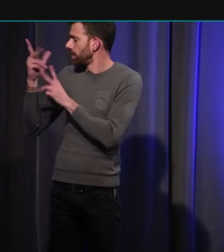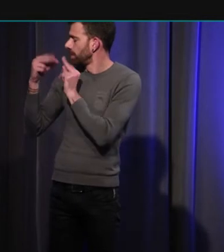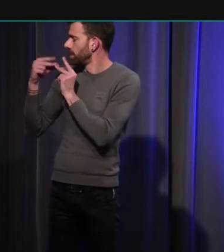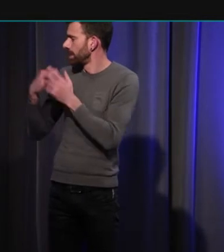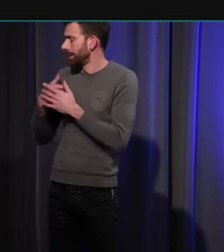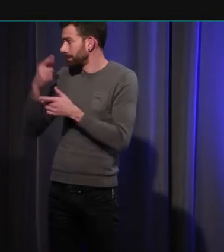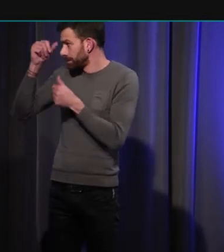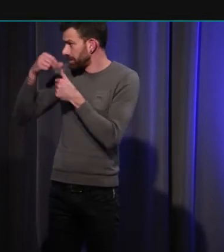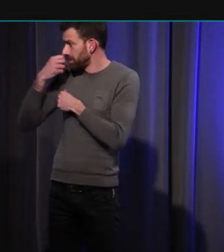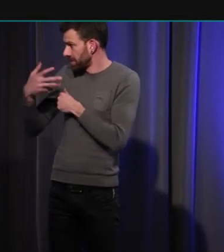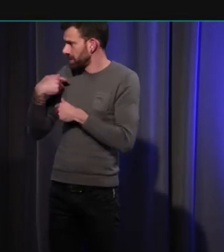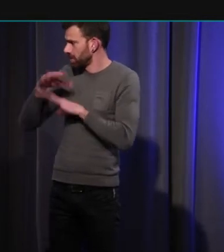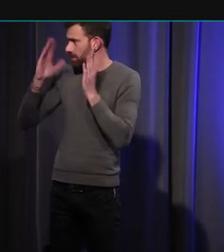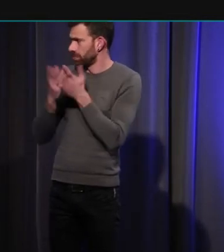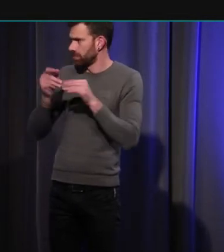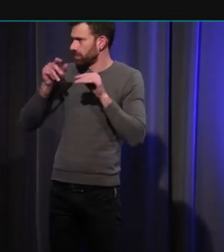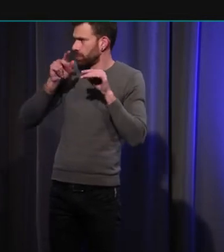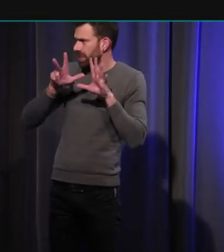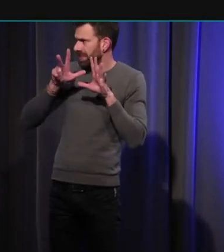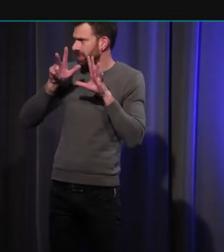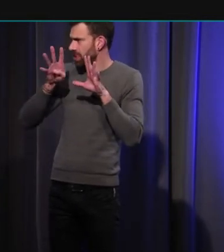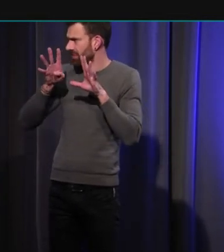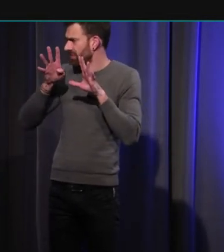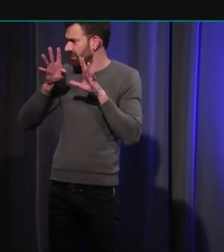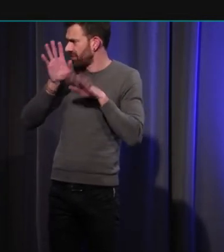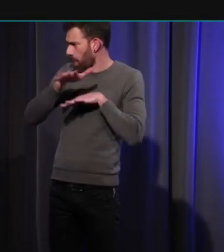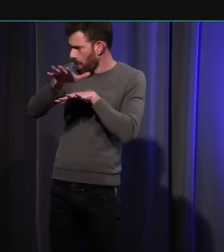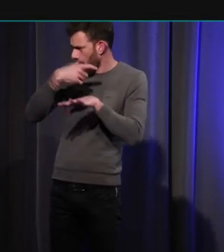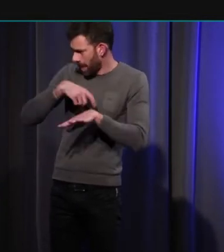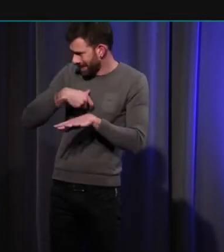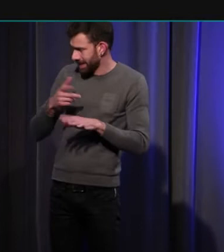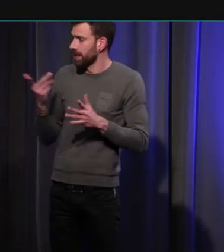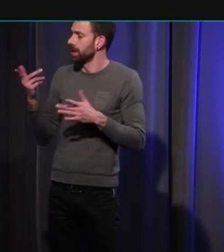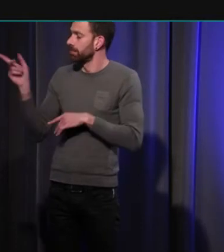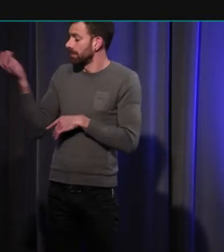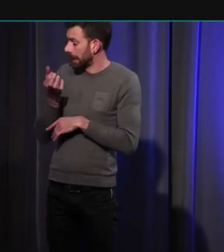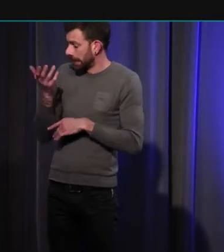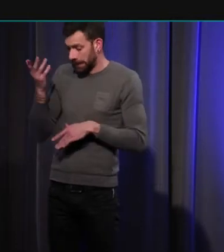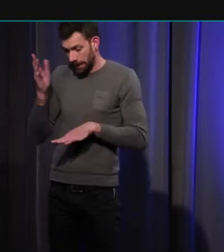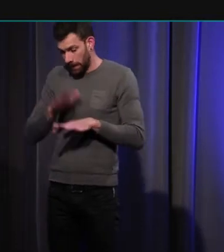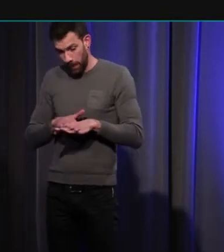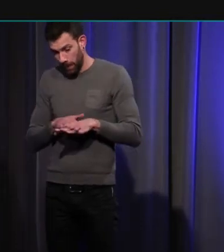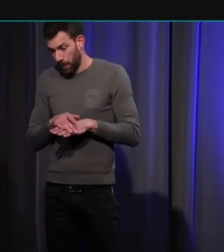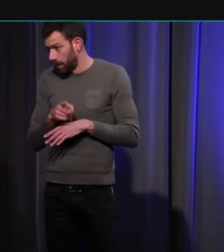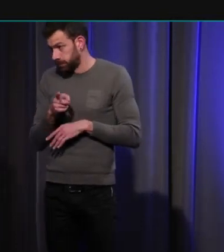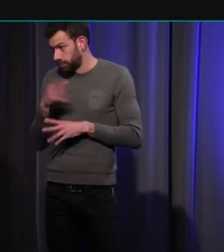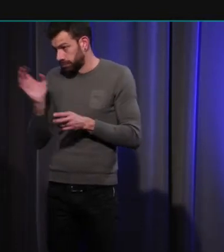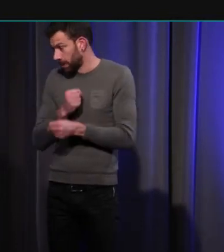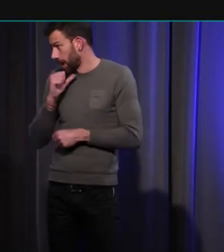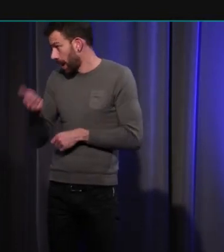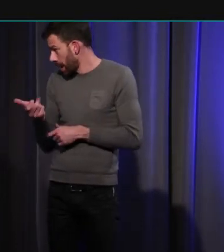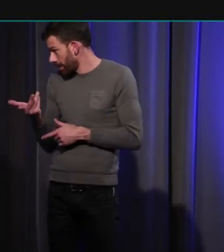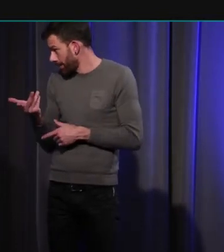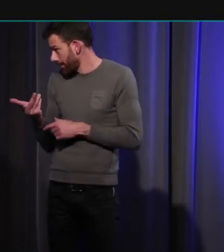de bonne mémoire je crois qu'il ya eu 8 9 croisade ne cessa d'un film semble et finalement on vous dit au final sa part apporté grand chose